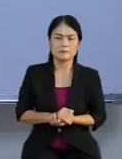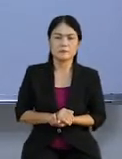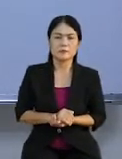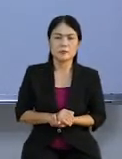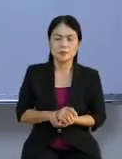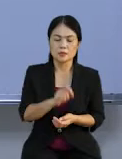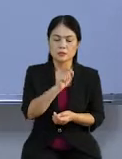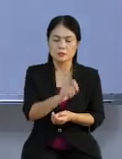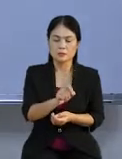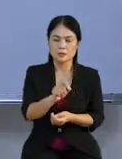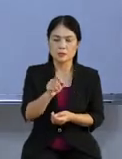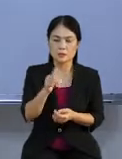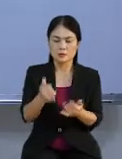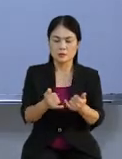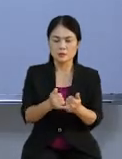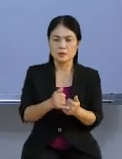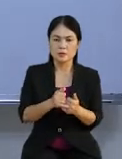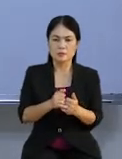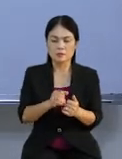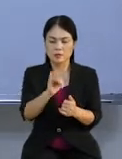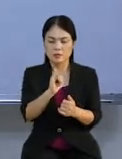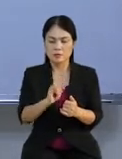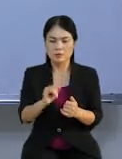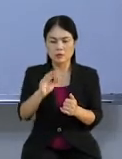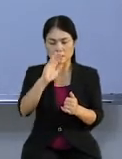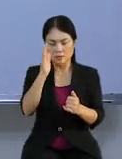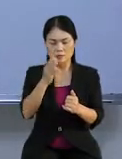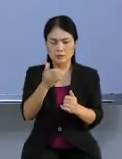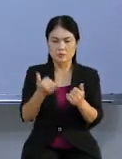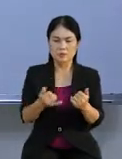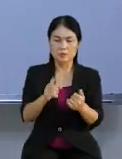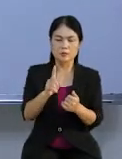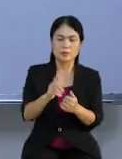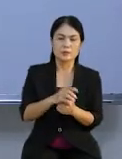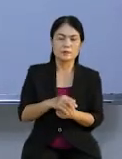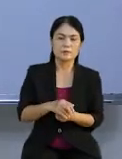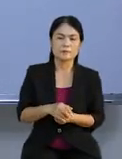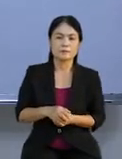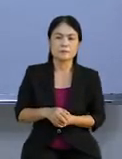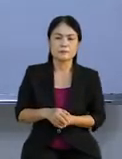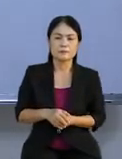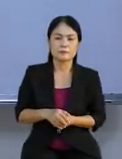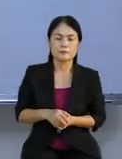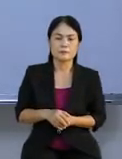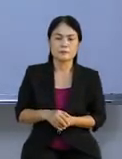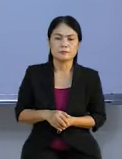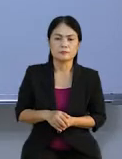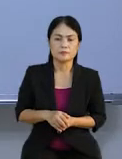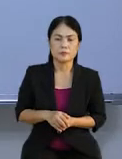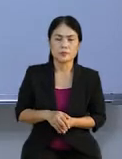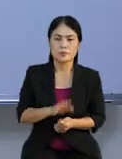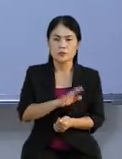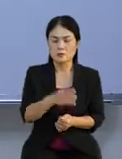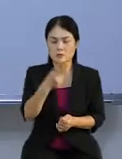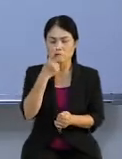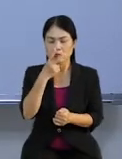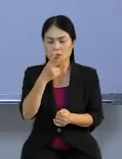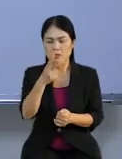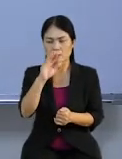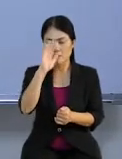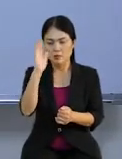dương bán chùm lấy ní tam dạ dương cú dương bán rụng ní mùi và này cứ rụng đi mùi và ôn ai sẵn kết mưa rụng đó bỏ